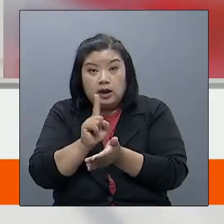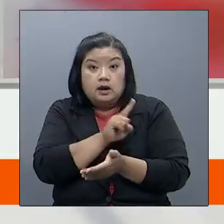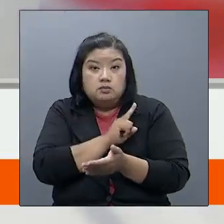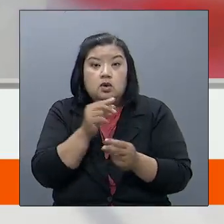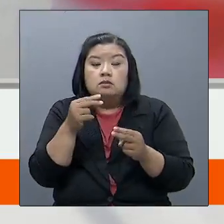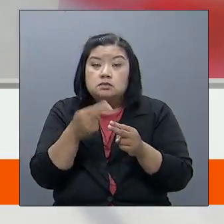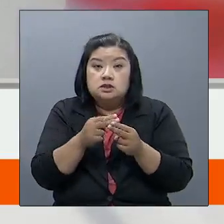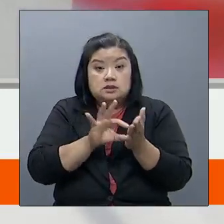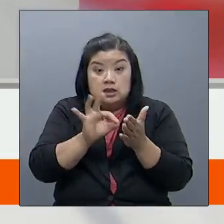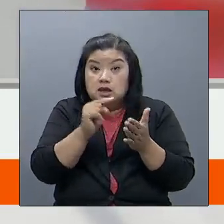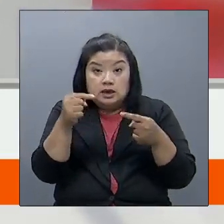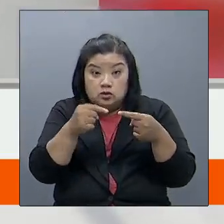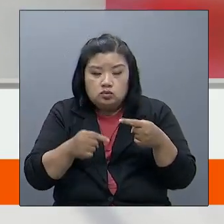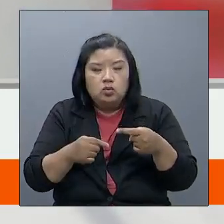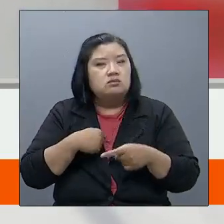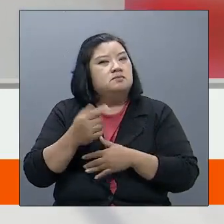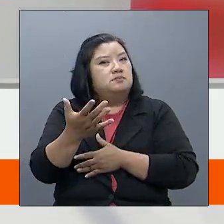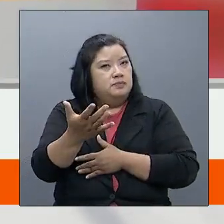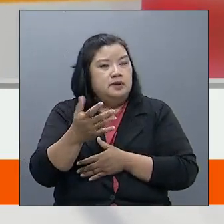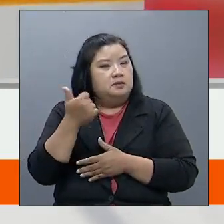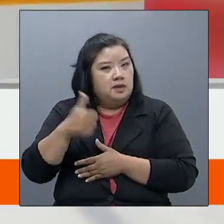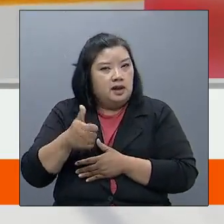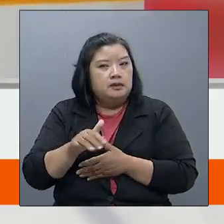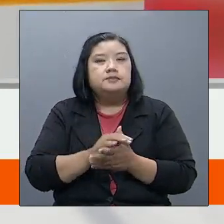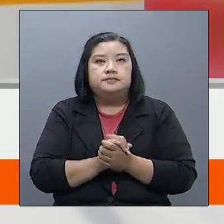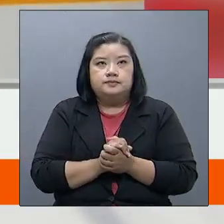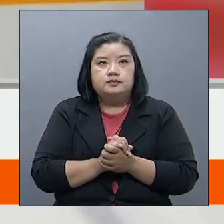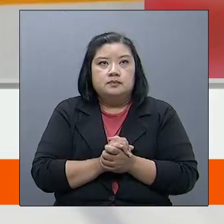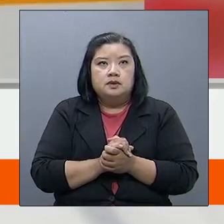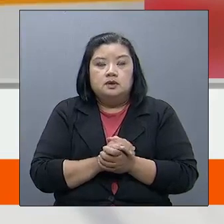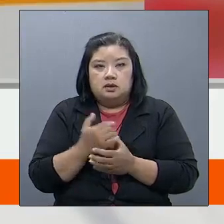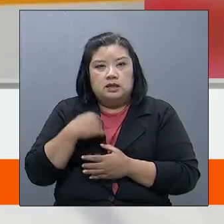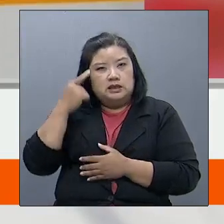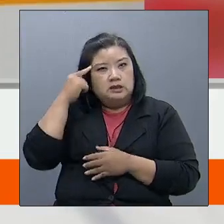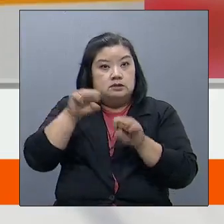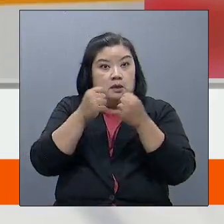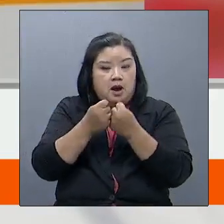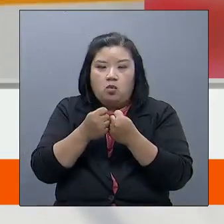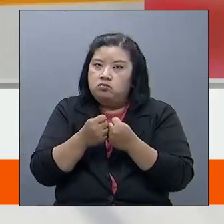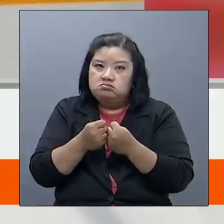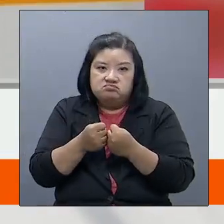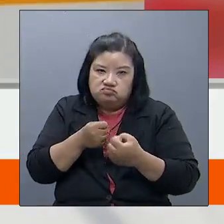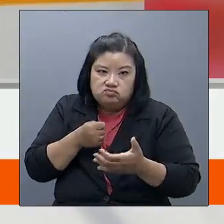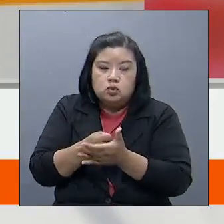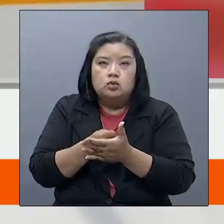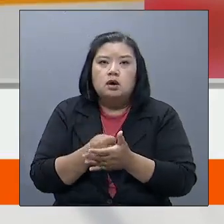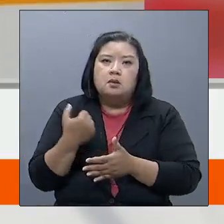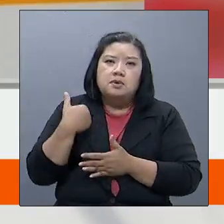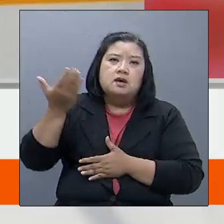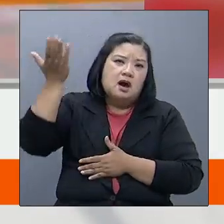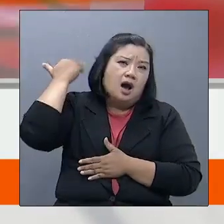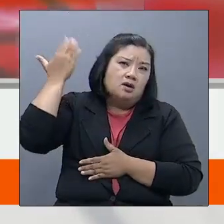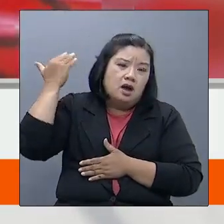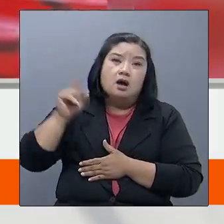ทีนี้ครั้งนี้เนี่ยสมาพันธ์ถ้าดิฉันจะบอกว่าดับเครื่องชนก็คงจะไม่ผิดเพราะว่าก่อนหน้านี้พยายามจะถามว่าก